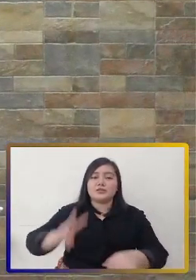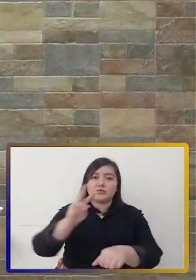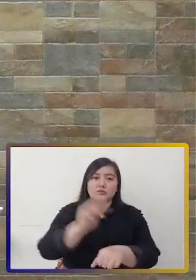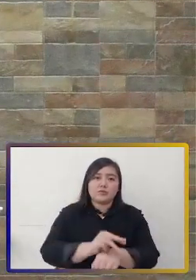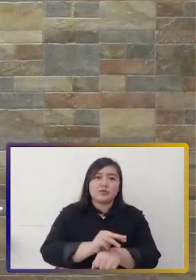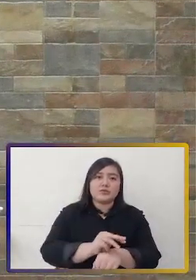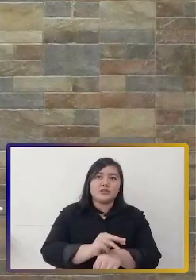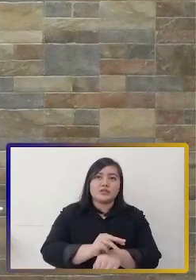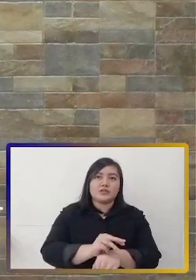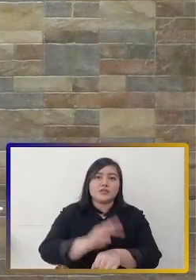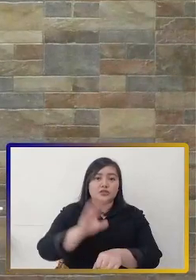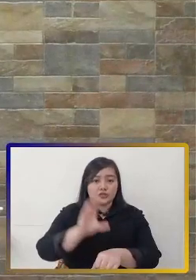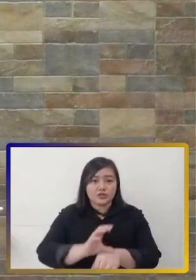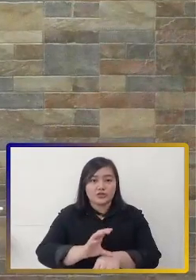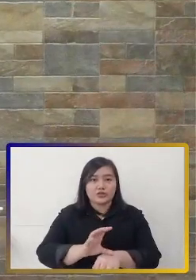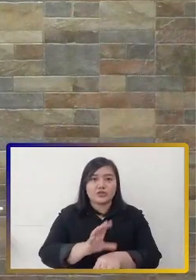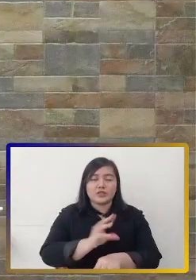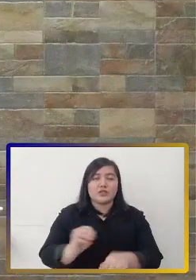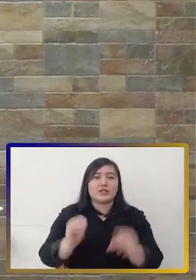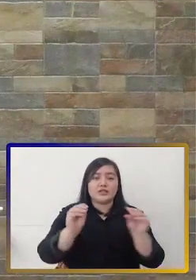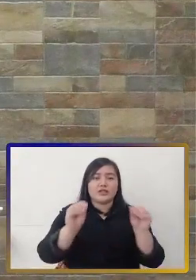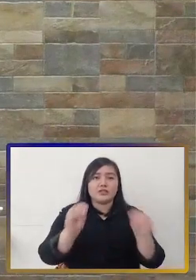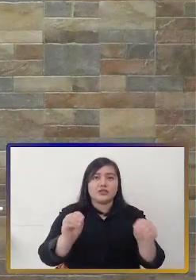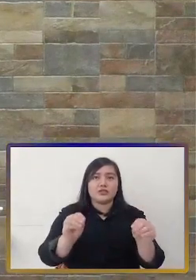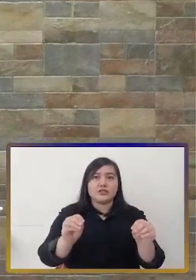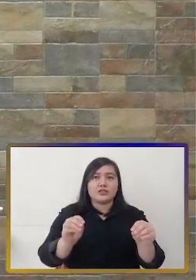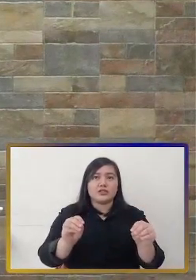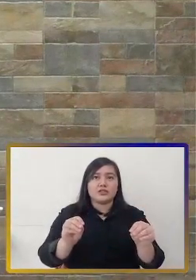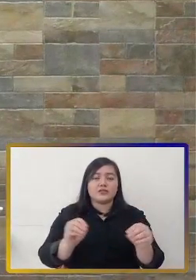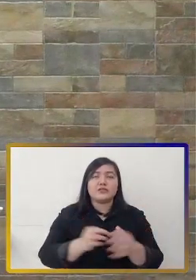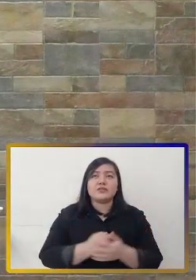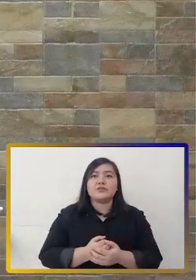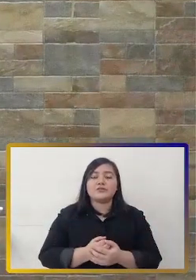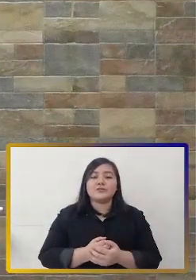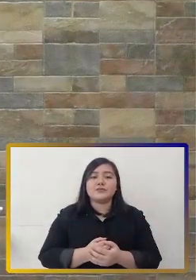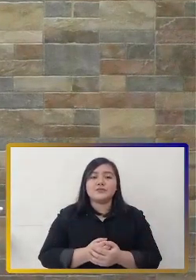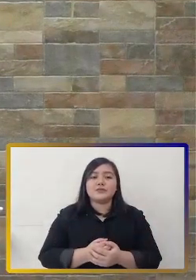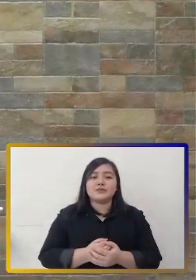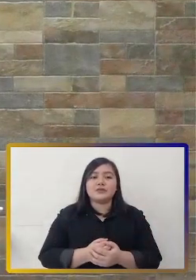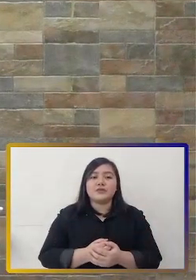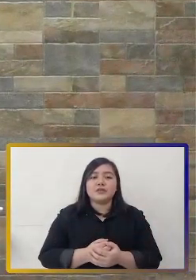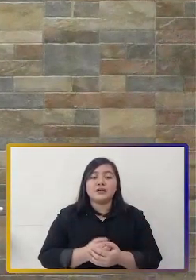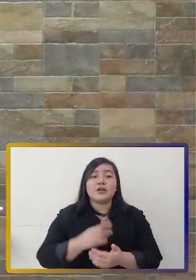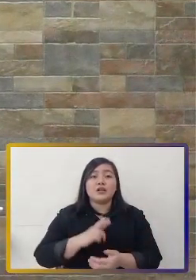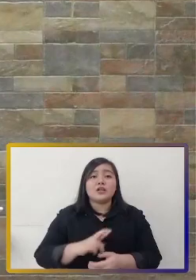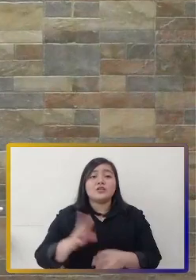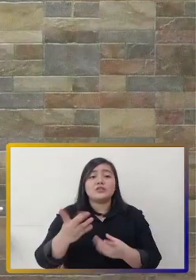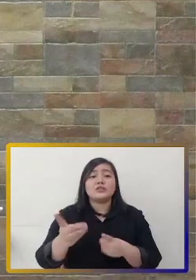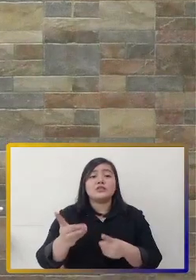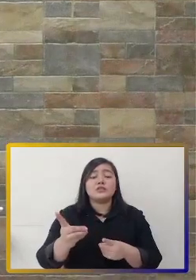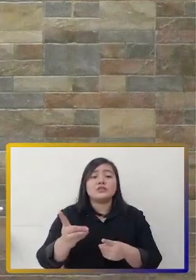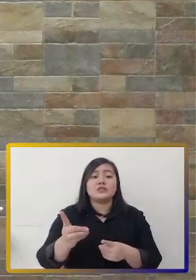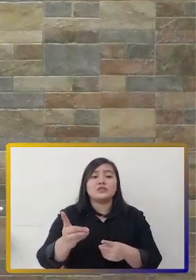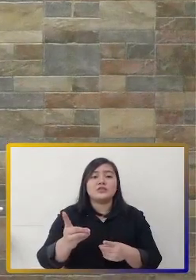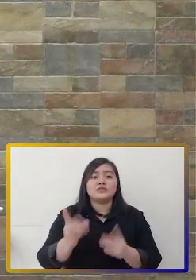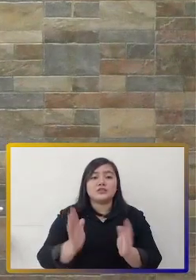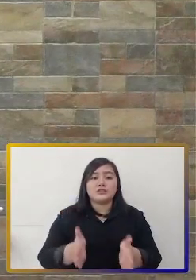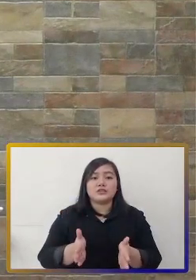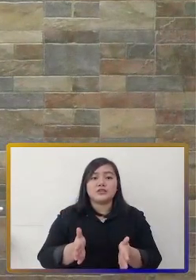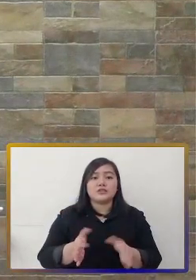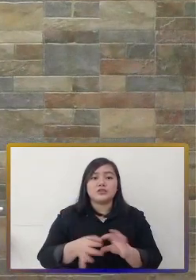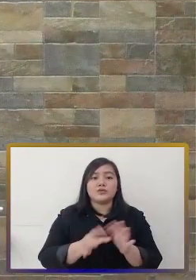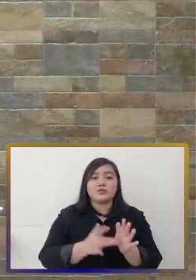or are the apostles. Alright? So, some of the church, gusto ko rin po kayong bigyan ng mga tinatawag po